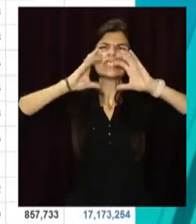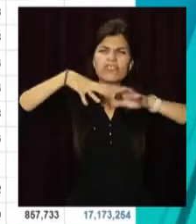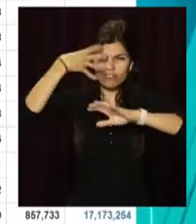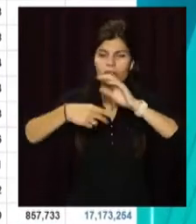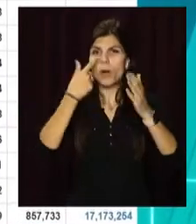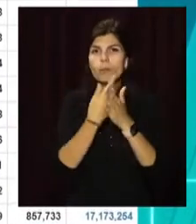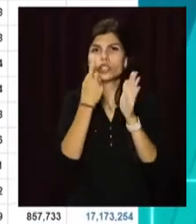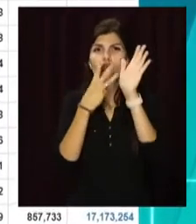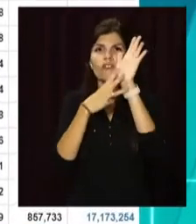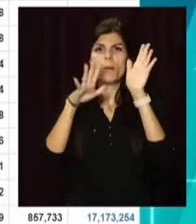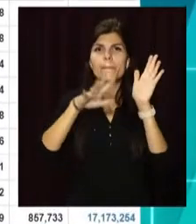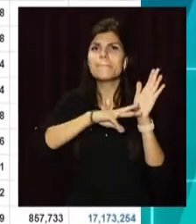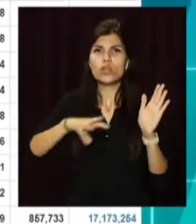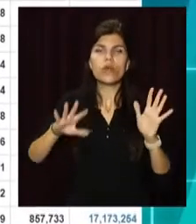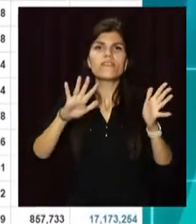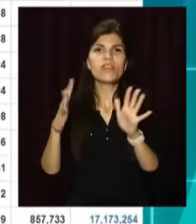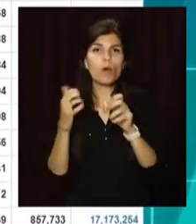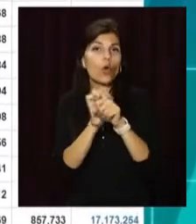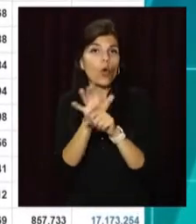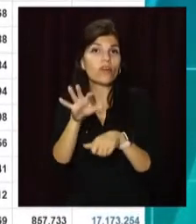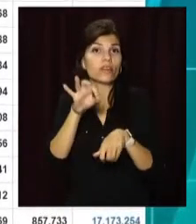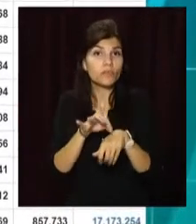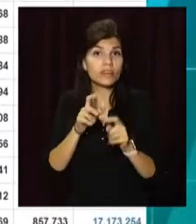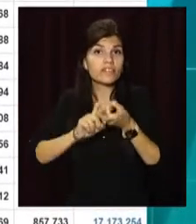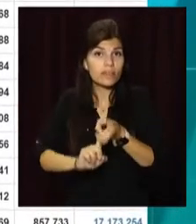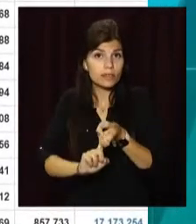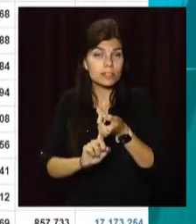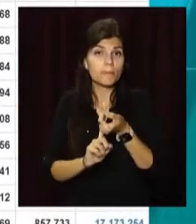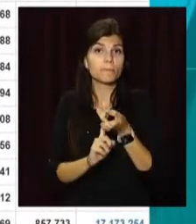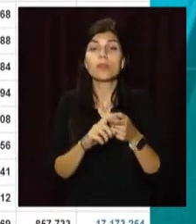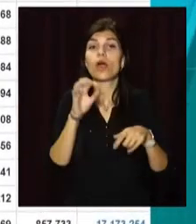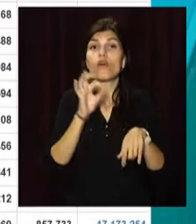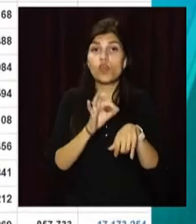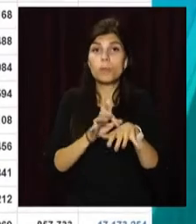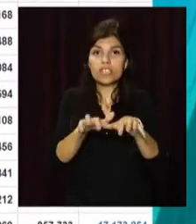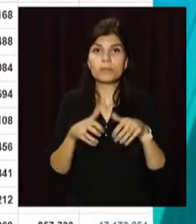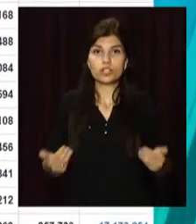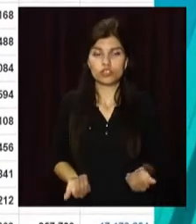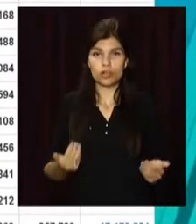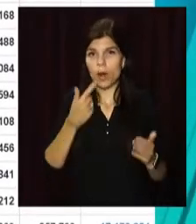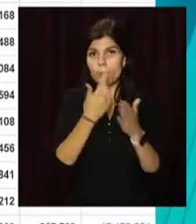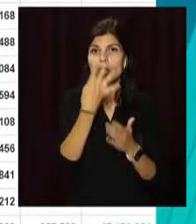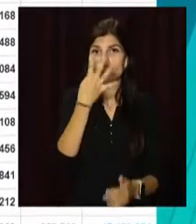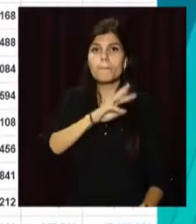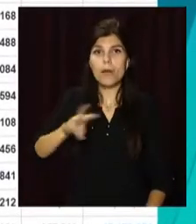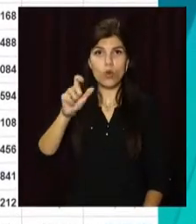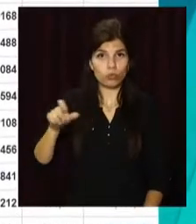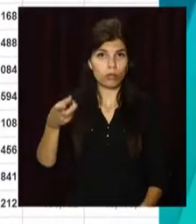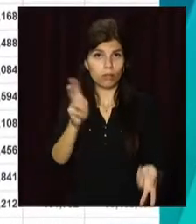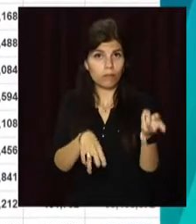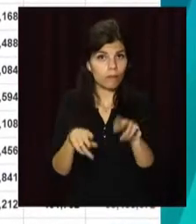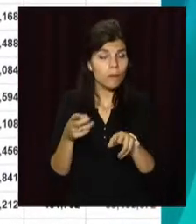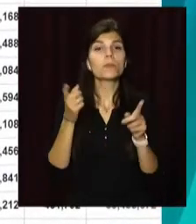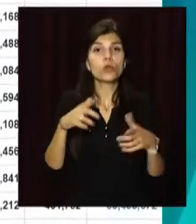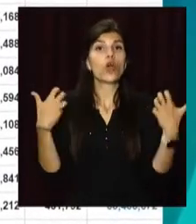понад 185 мільйонів випадків коронавірусної інфекції. Хвороба забрала життя понад 4 мільйонів людей.